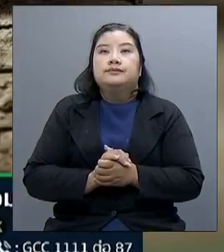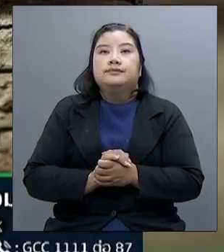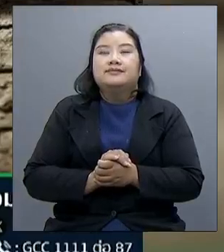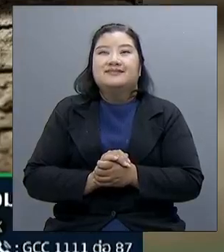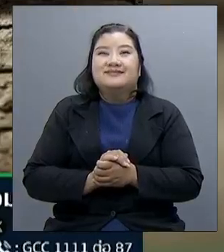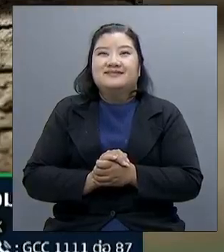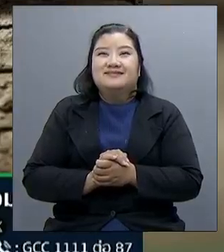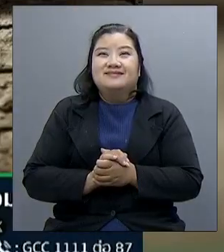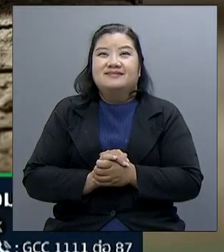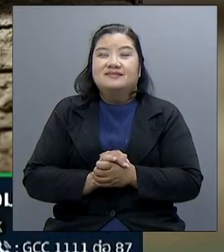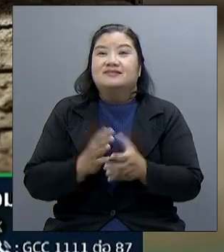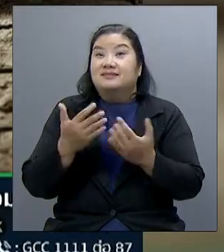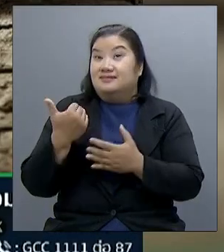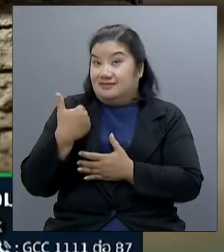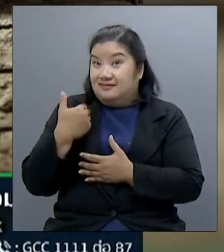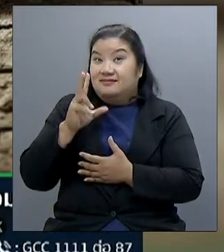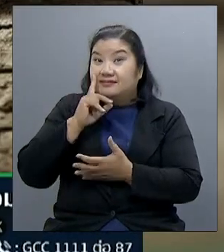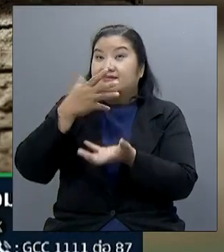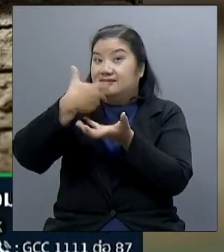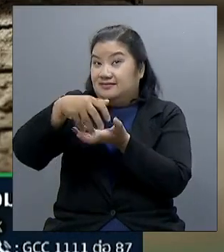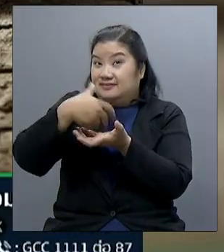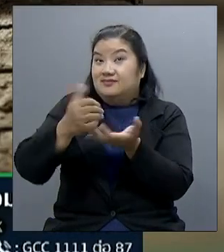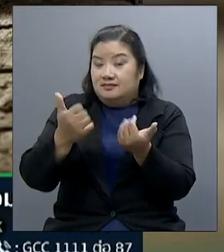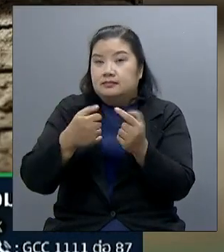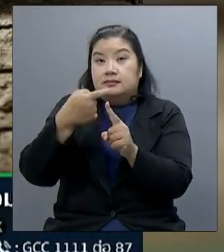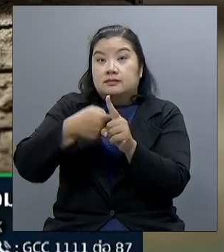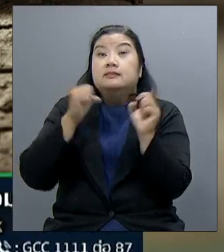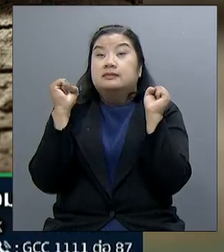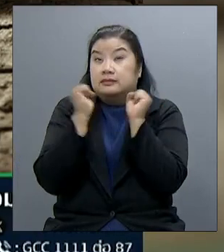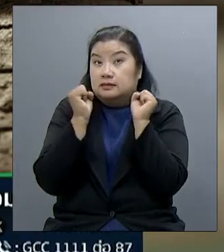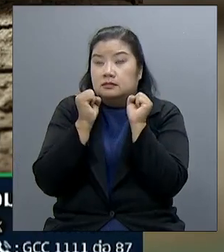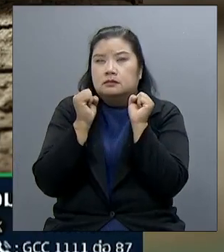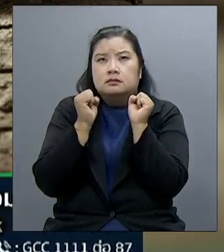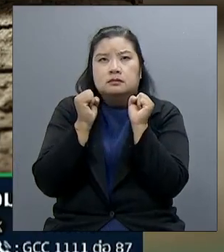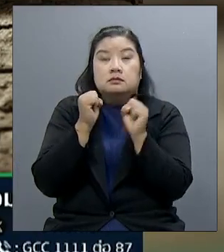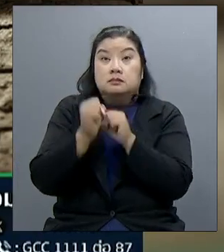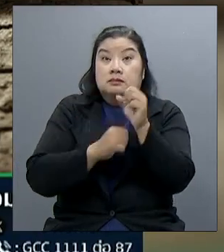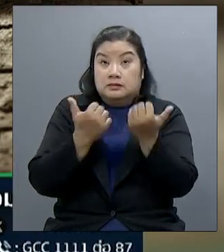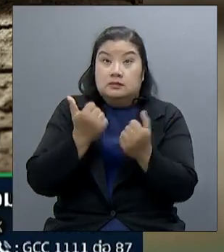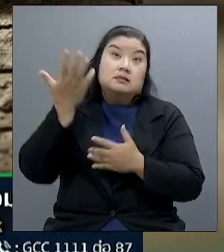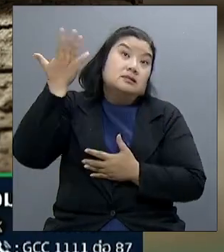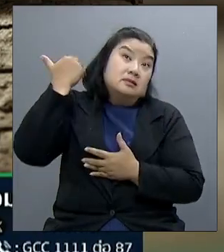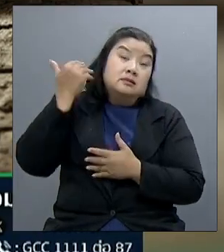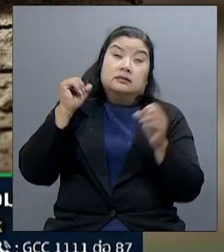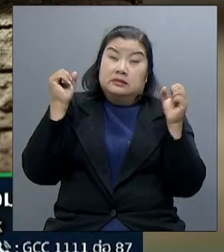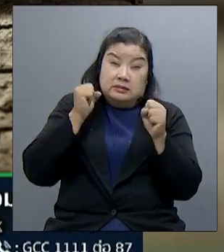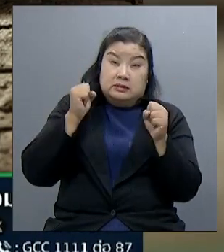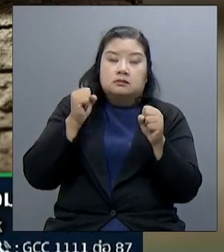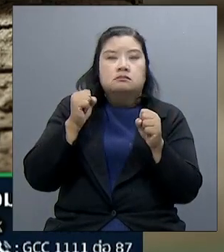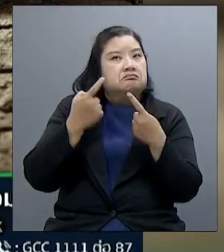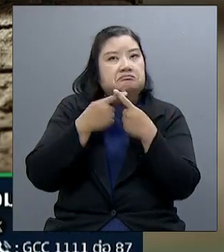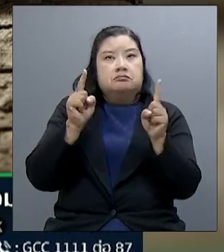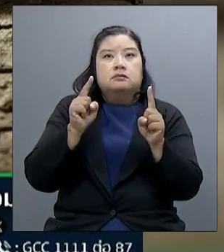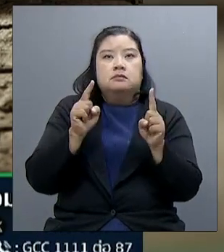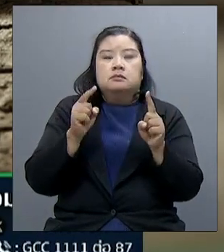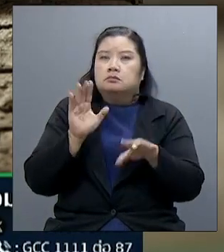ตามทมการเผยแร่ข้อมูลค่ะ ประเด็นเรื่องระดูหนาวปีนี้มัจะเย็นน้อยกาปีที่แล้วนะคะอุณหภูมจะสูงกาปก